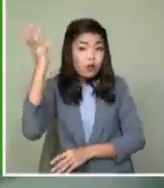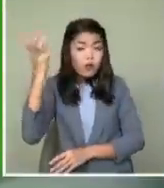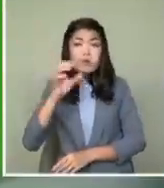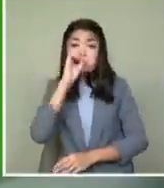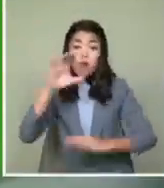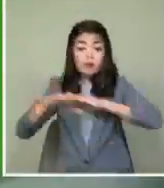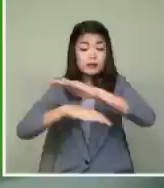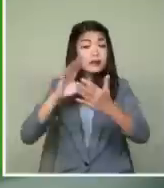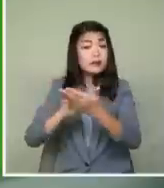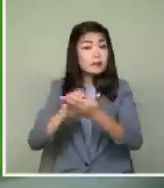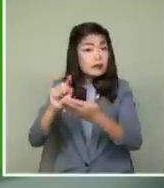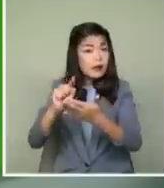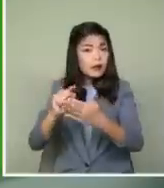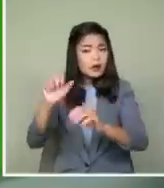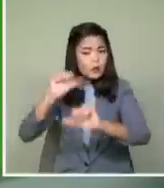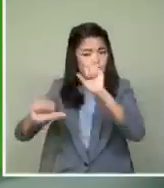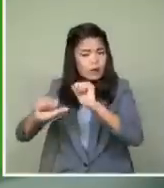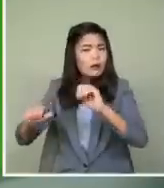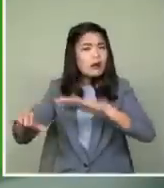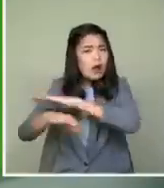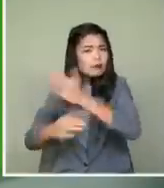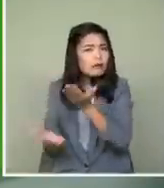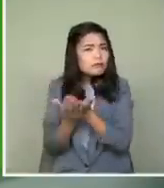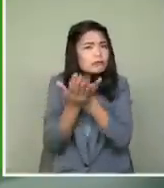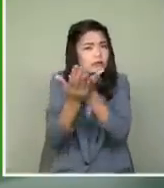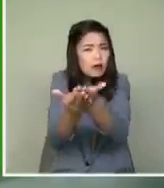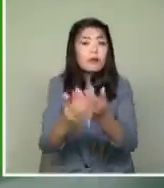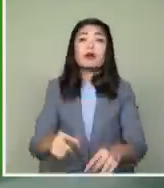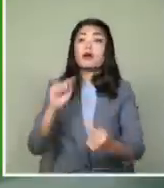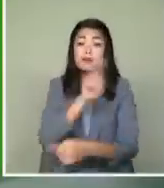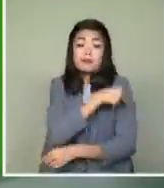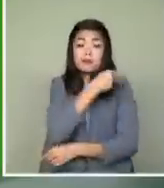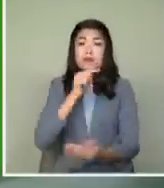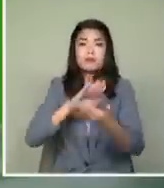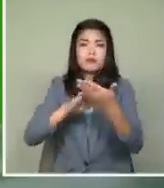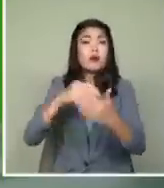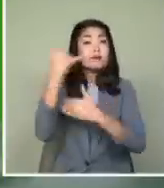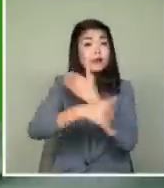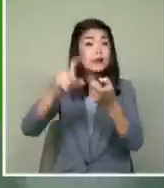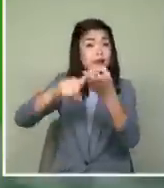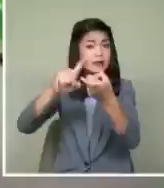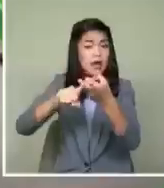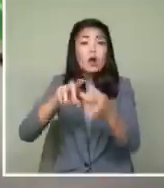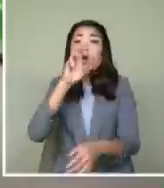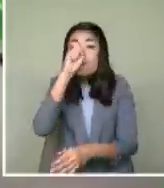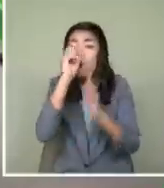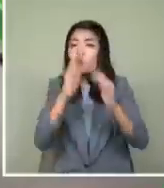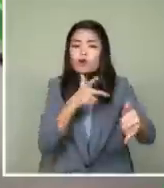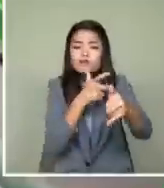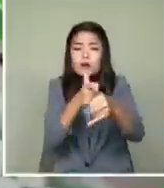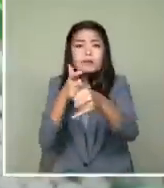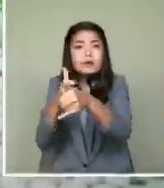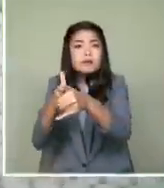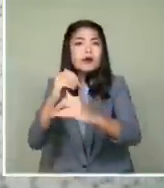างหลักฐานการสนับสนุนทางวิทยาศาสตร์ว่ารัสเซียได้ทดสอบวัคซีนตัวนี้ในมนุษย์ไปแล้วโดยใช้เวลาเพียงไม่ถึง